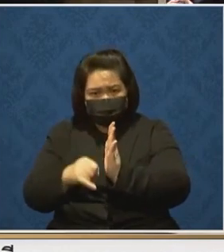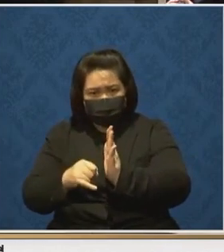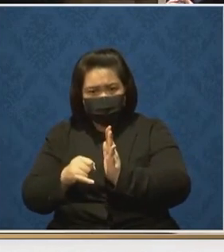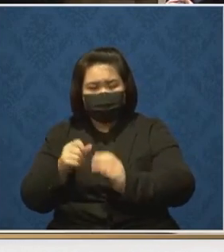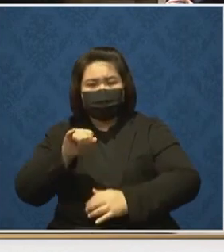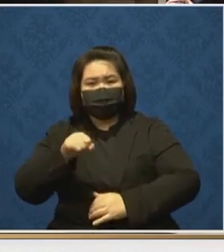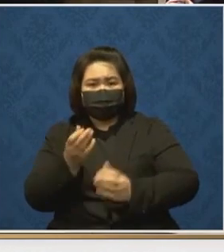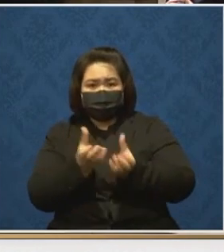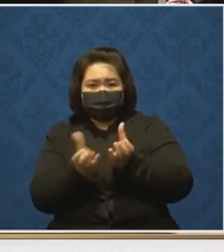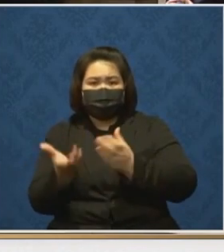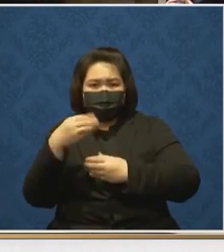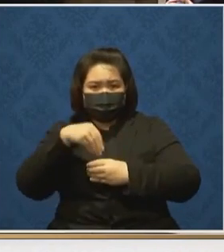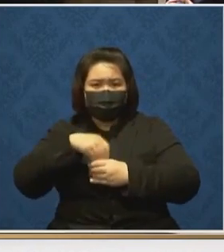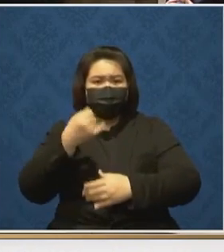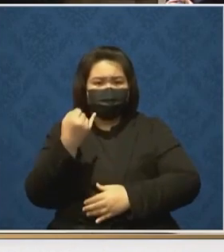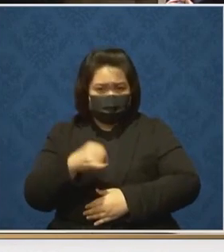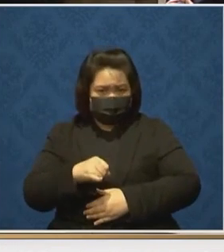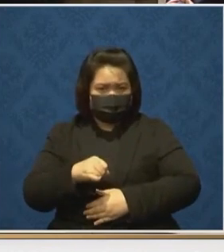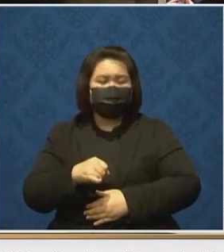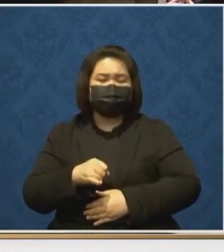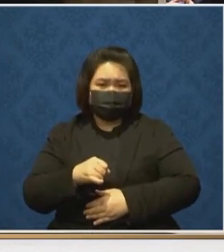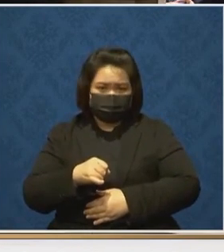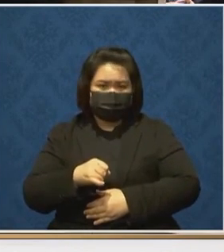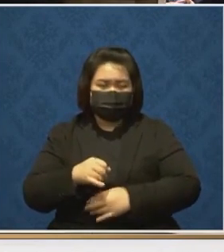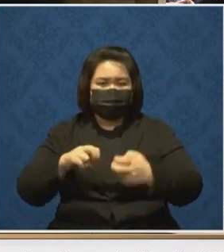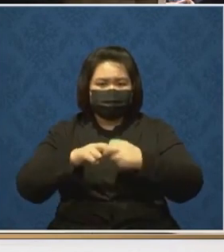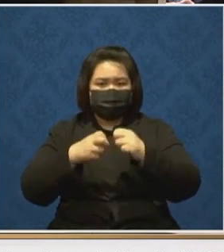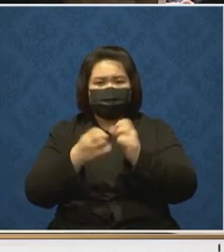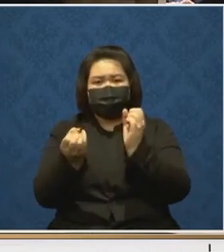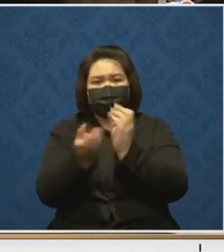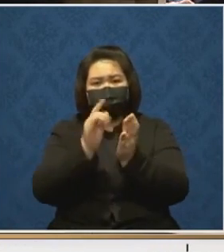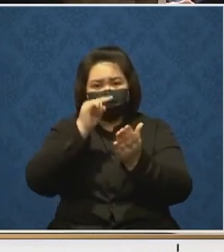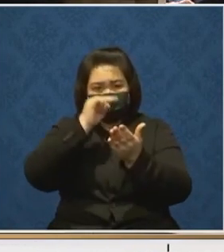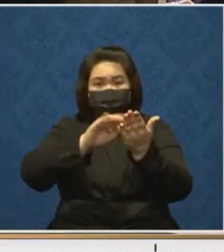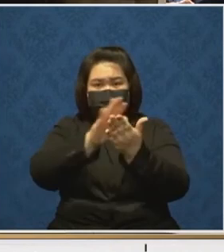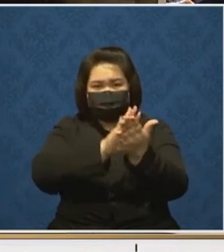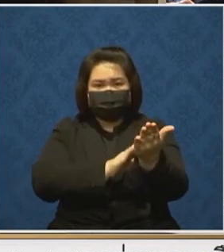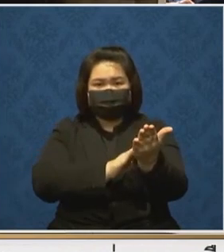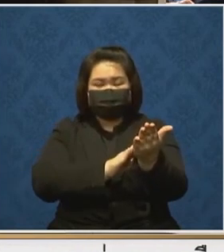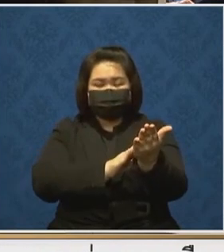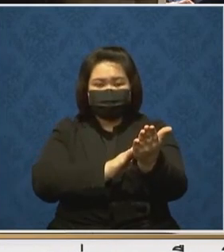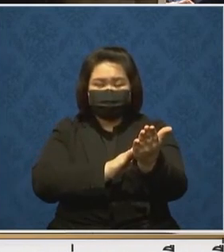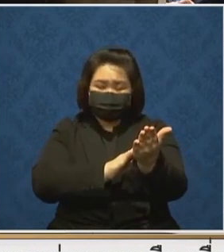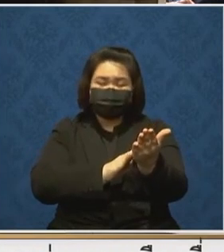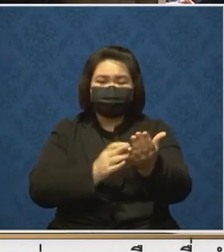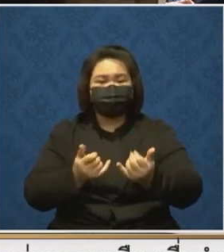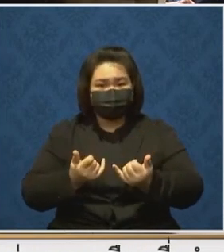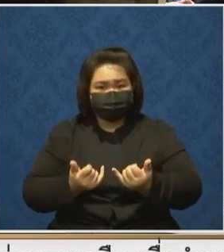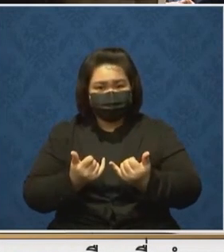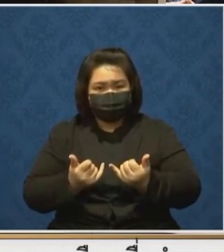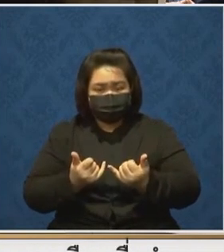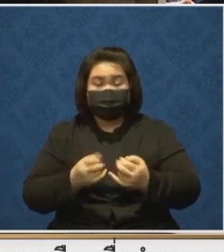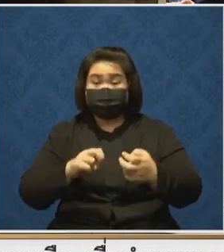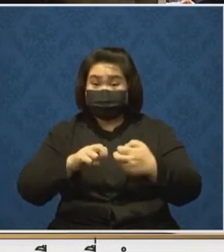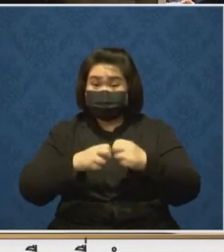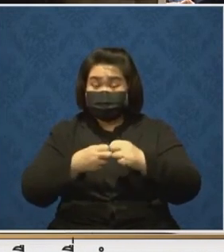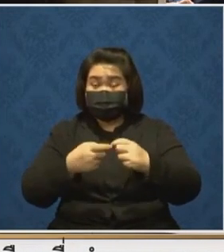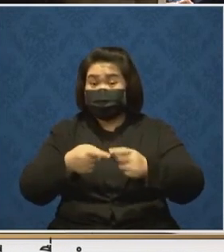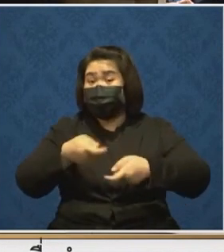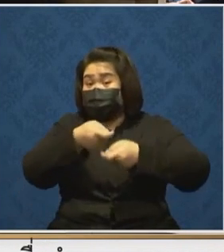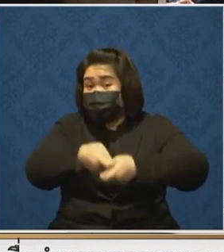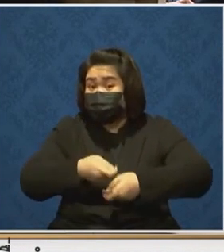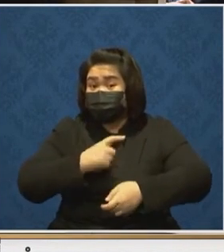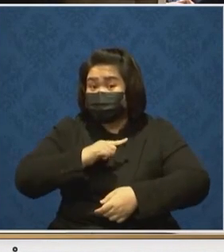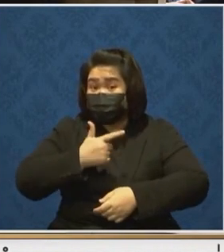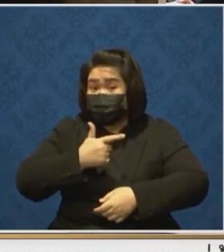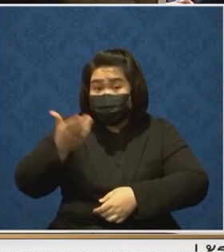ธรรมซึ่สร้างความเสียหายอย่รายแรงต่ประเทศไยทานประธานทคโรภาแม้เรื่องคดเหทองพระราจะเคยถ